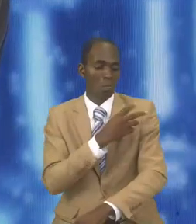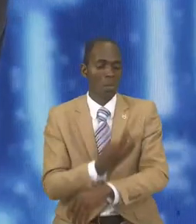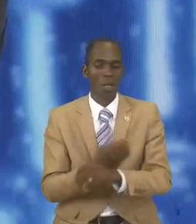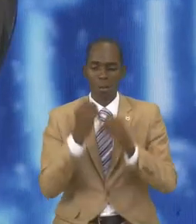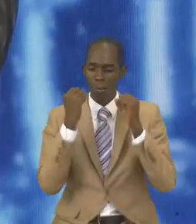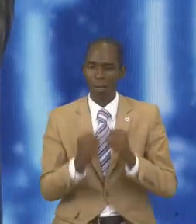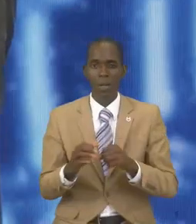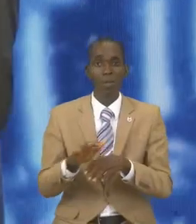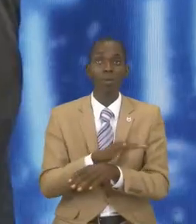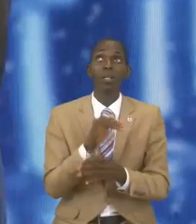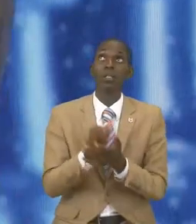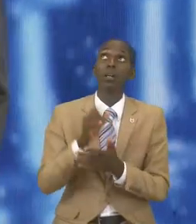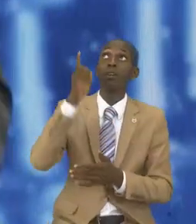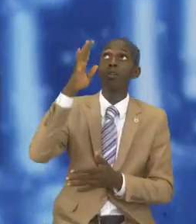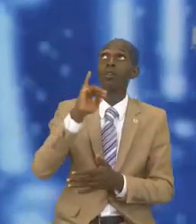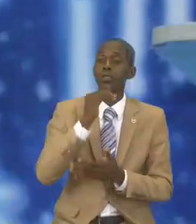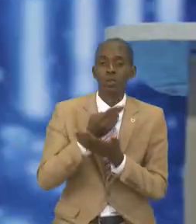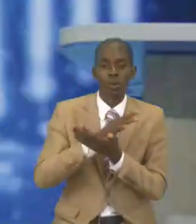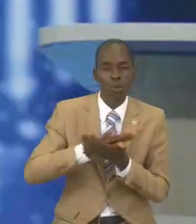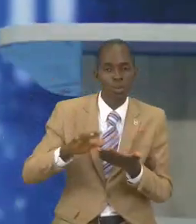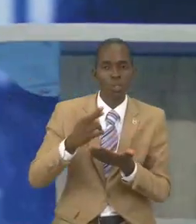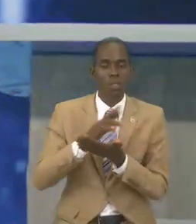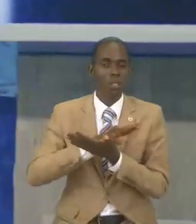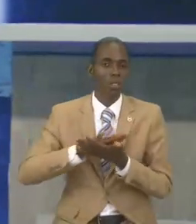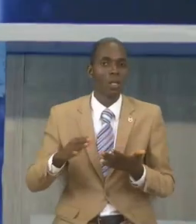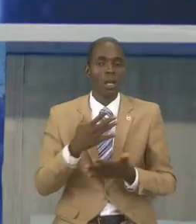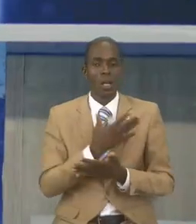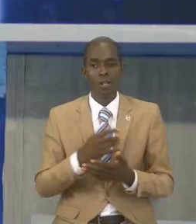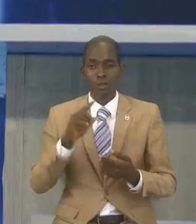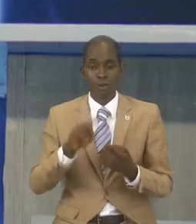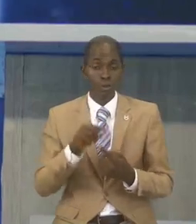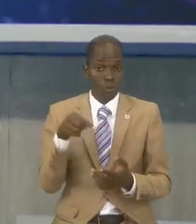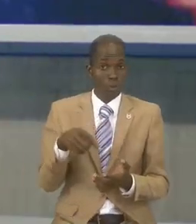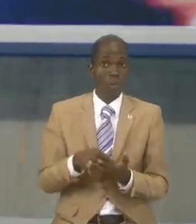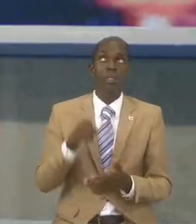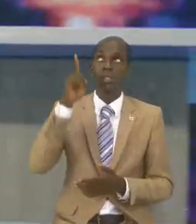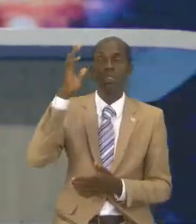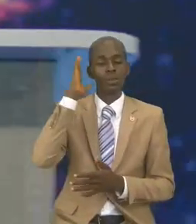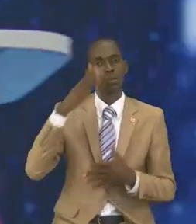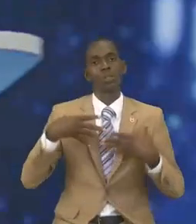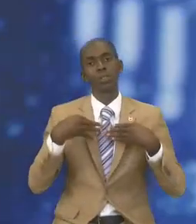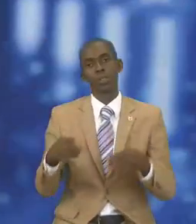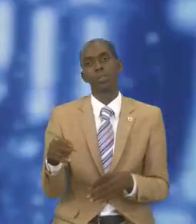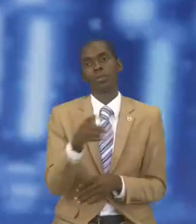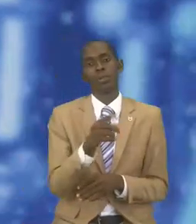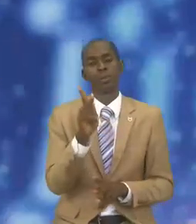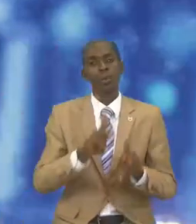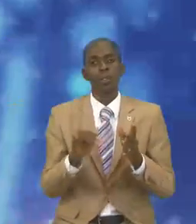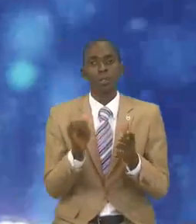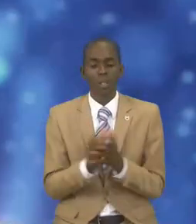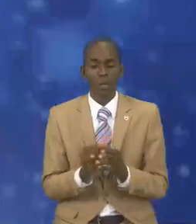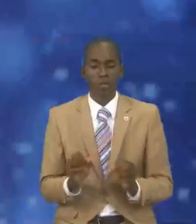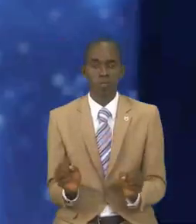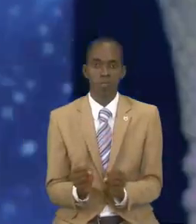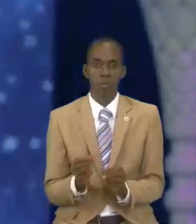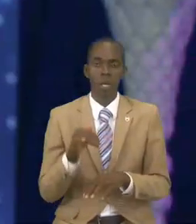et fort. Que Dieu est saint et juste. Et c'est ceux-là qu'il regarde. Ceux qui